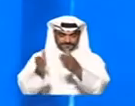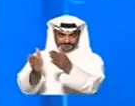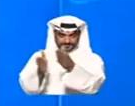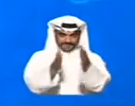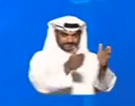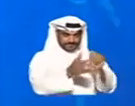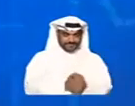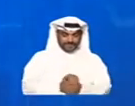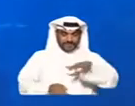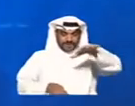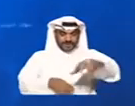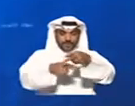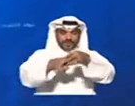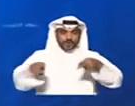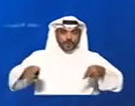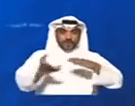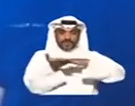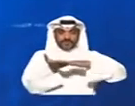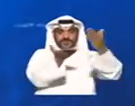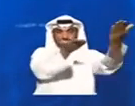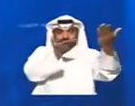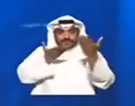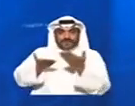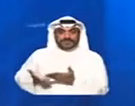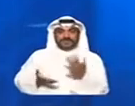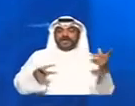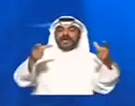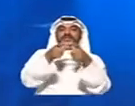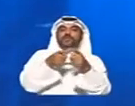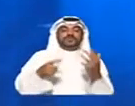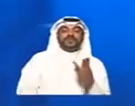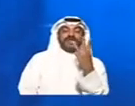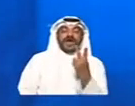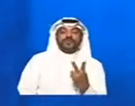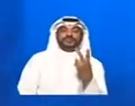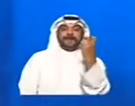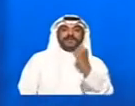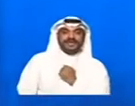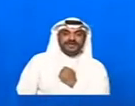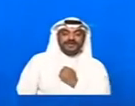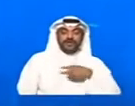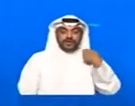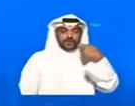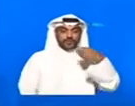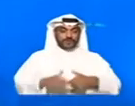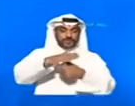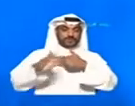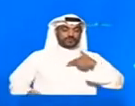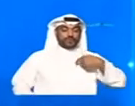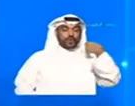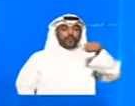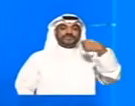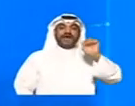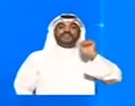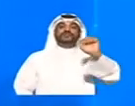تستعد دولة الكويت لاستضافة الدورة 73 للمكتب التنفيذي لمجلس وزراء الشؤون الاجتماعية العرب، وذلك خلال الفترة